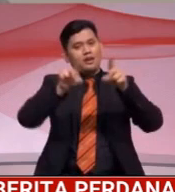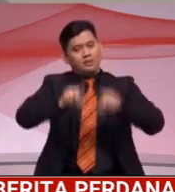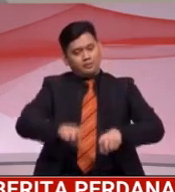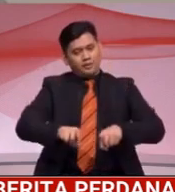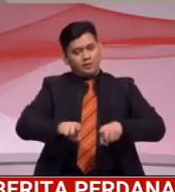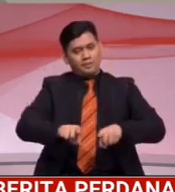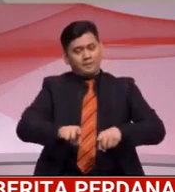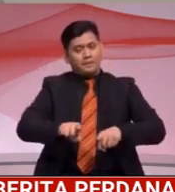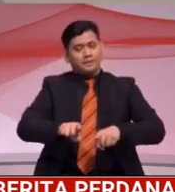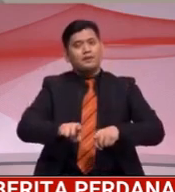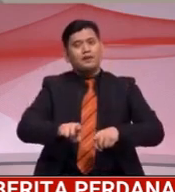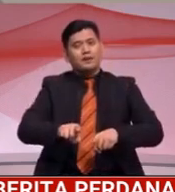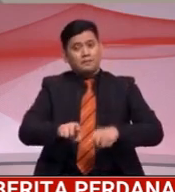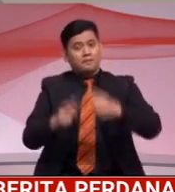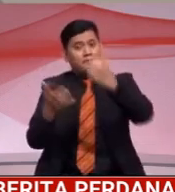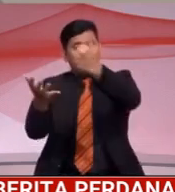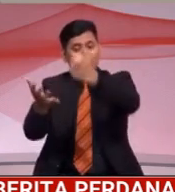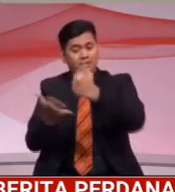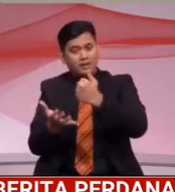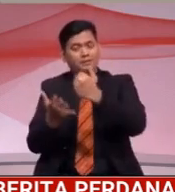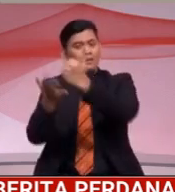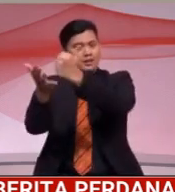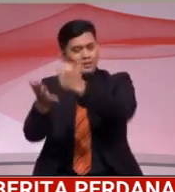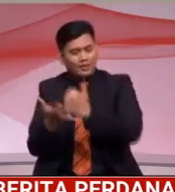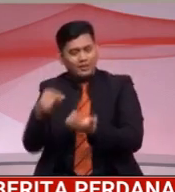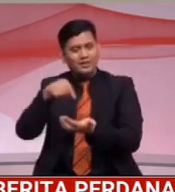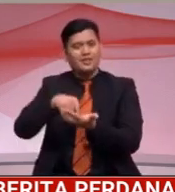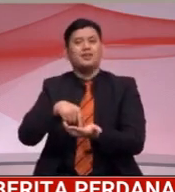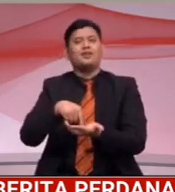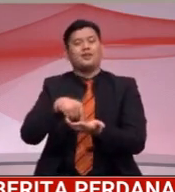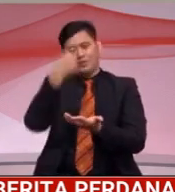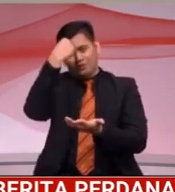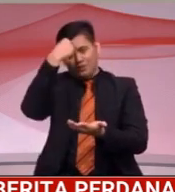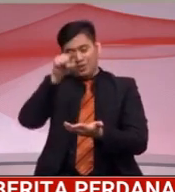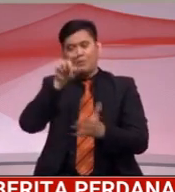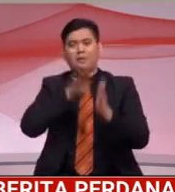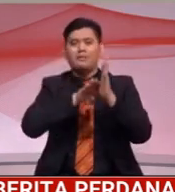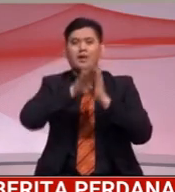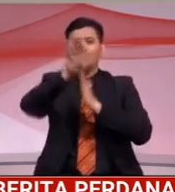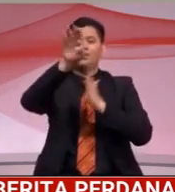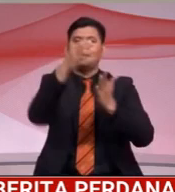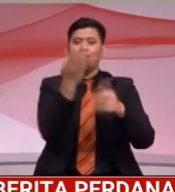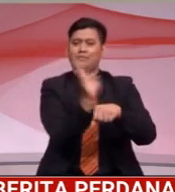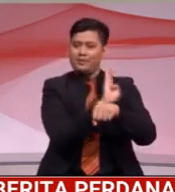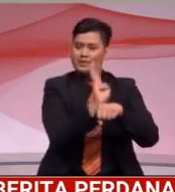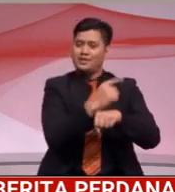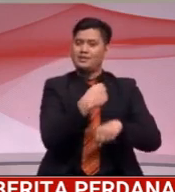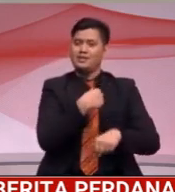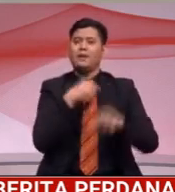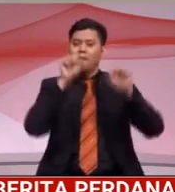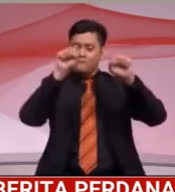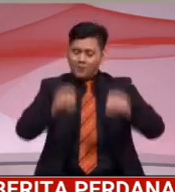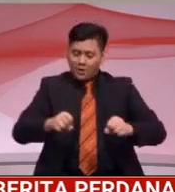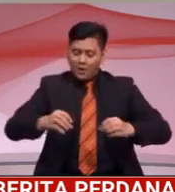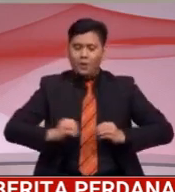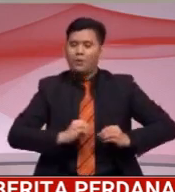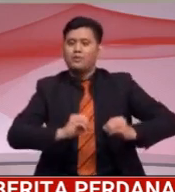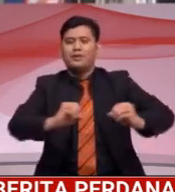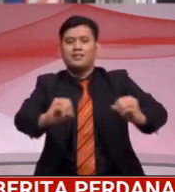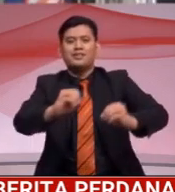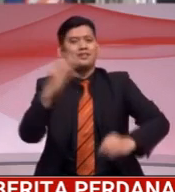Pembiayaan ini saya gunakan sebaiknya untuk membaik pulih kembali perniagaan saya agar dapat beroperasi seperti